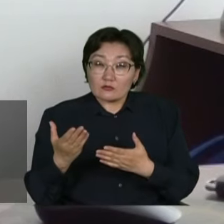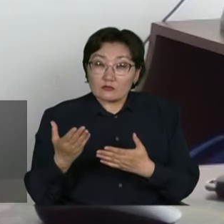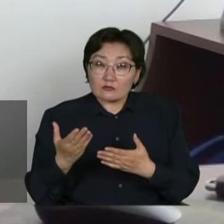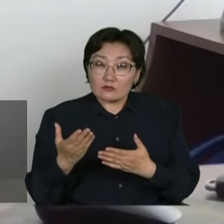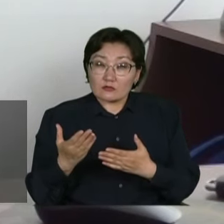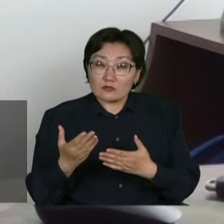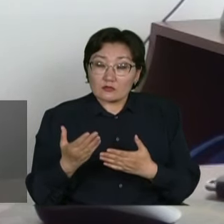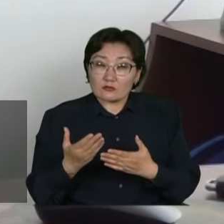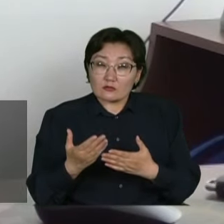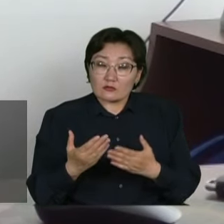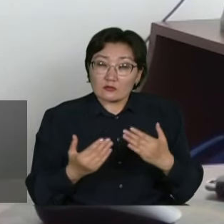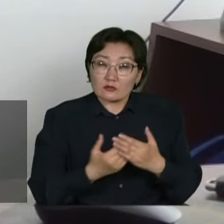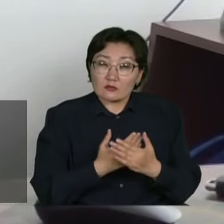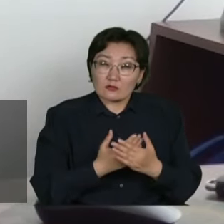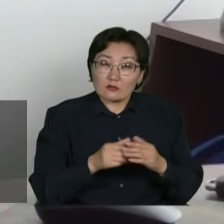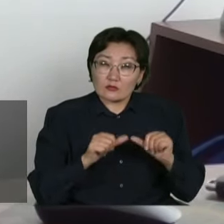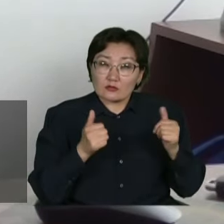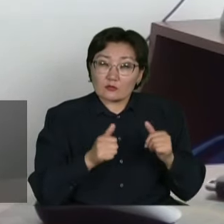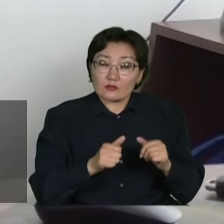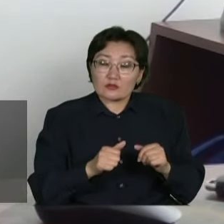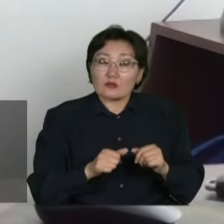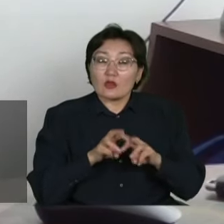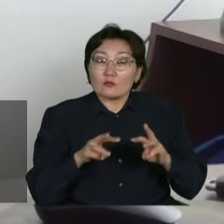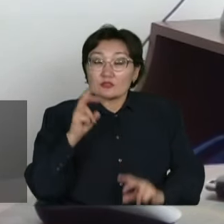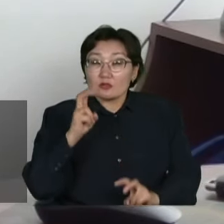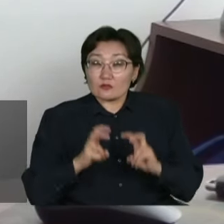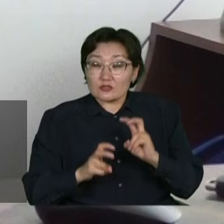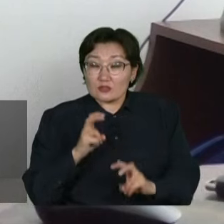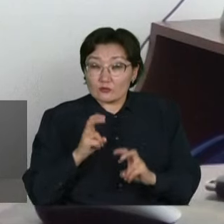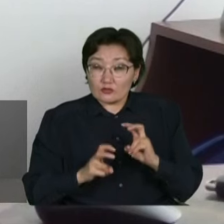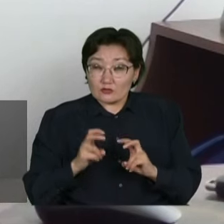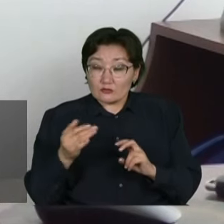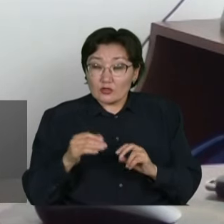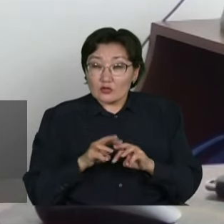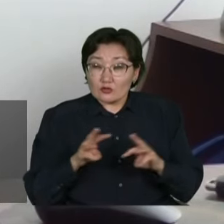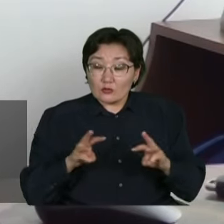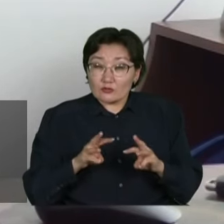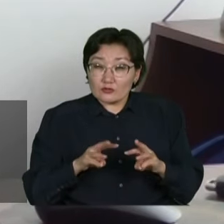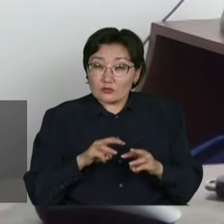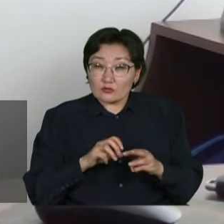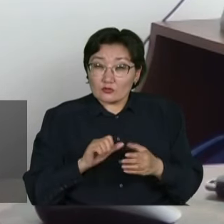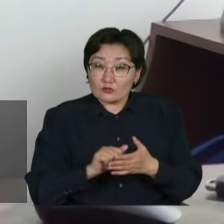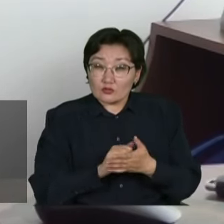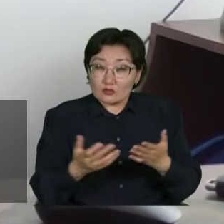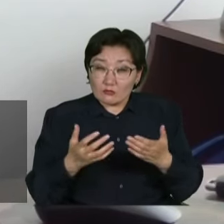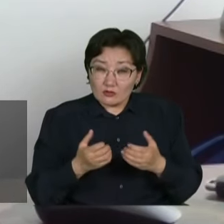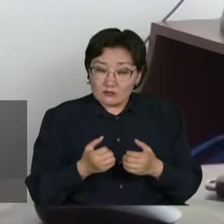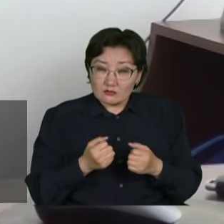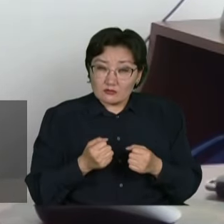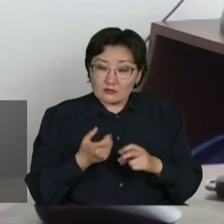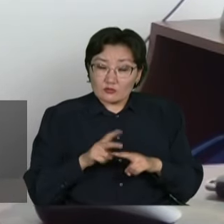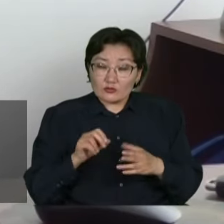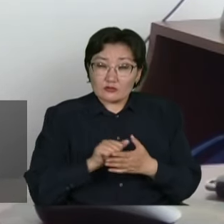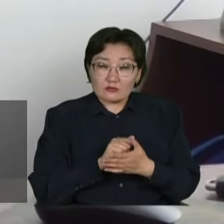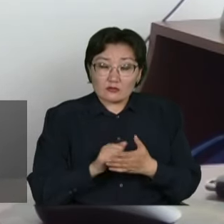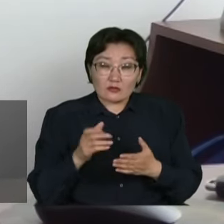жасалған. Олар бүгінгі күні министерство промышленности строительства деген министерство жүгініп отыр құжаттамасын алғанға. Сол құжаттама